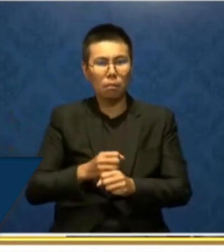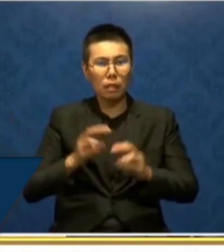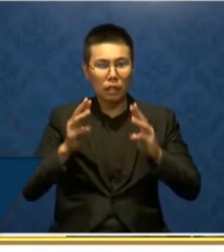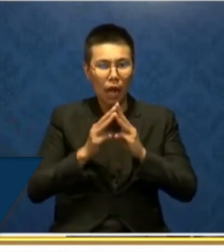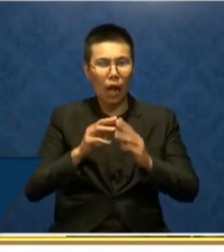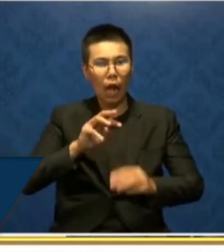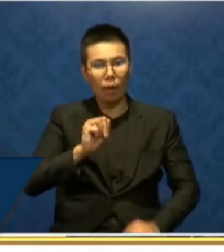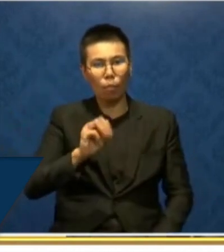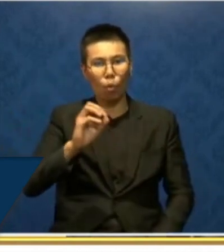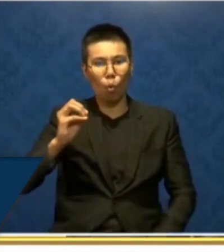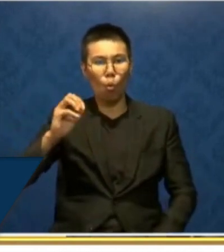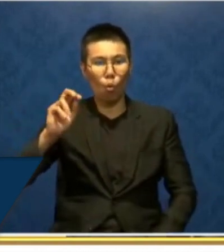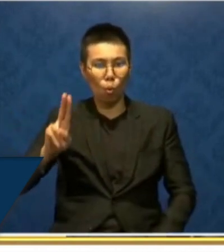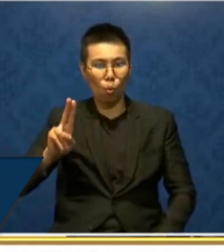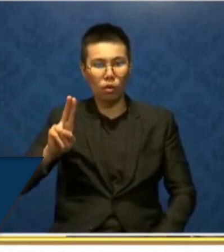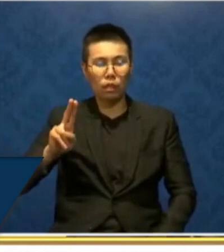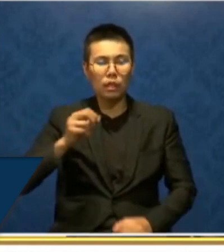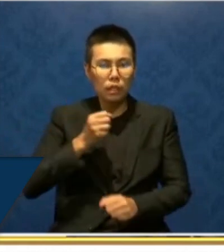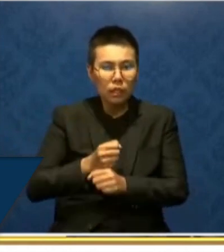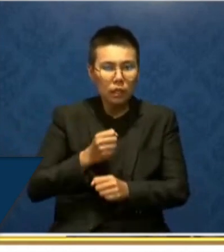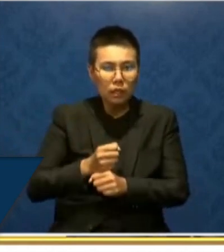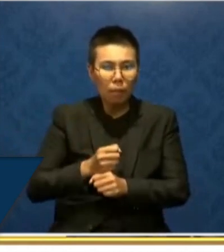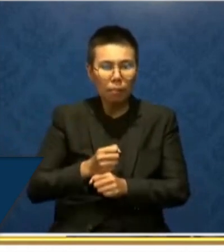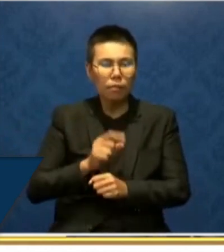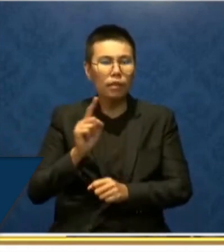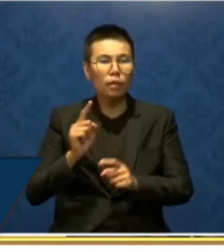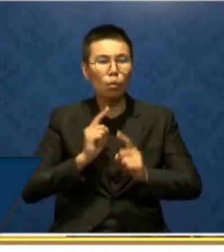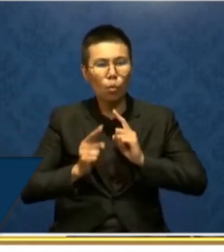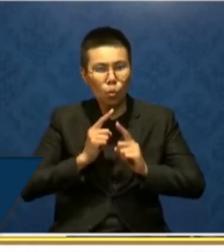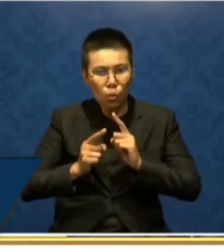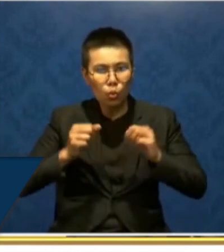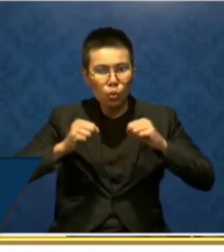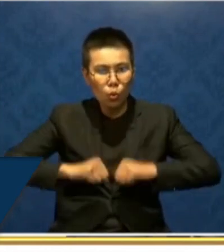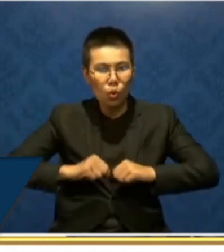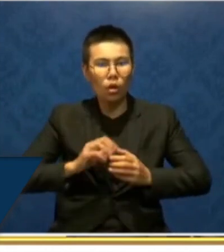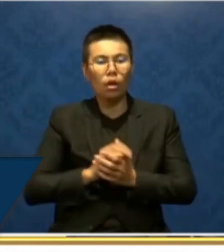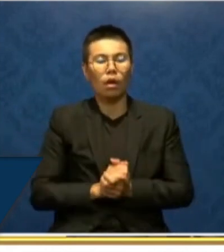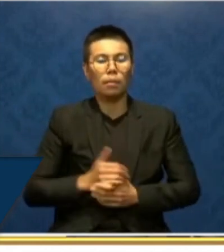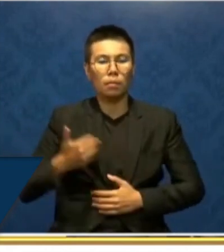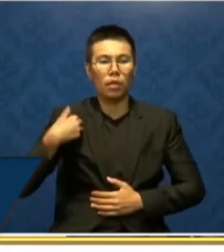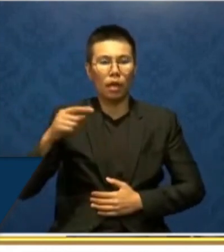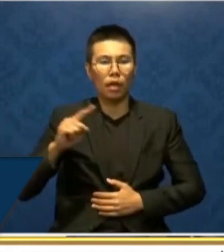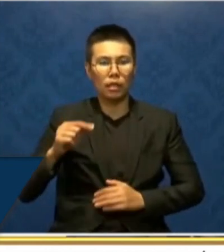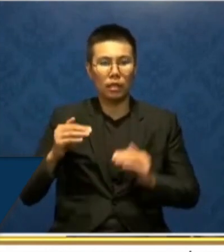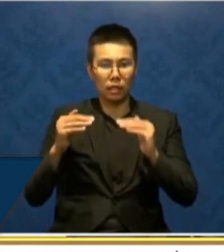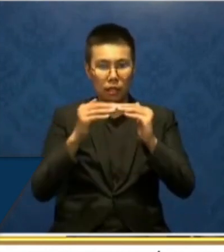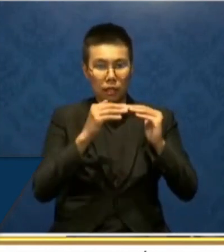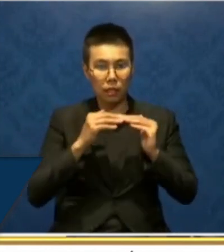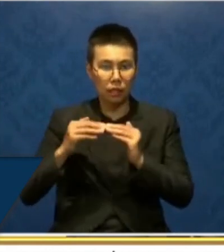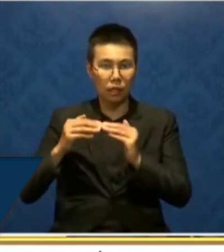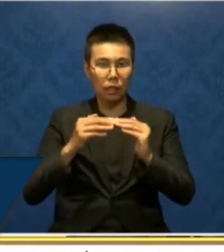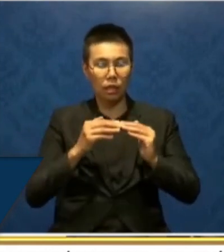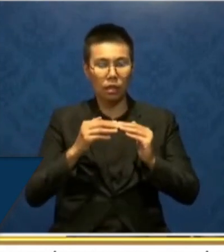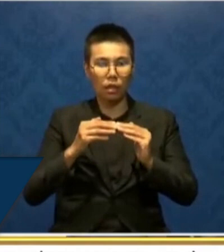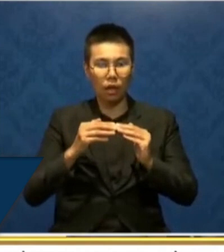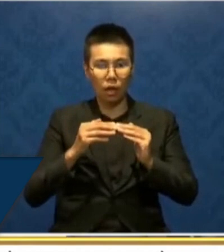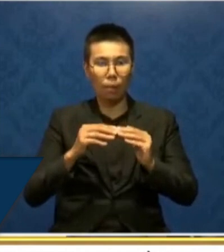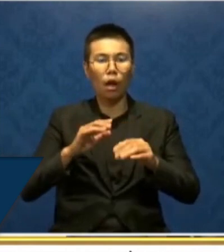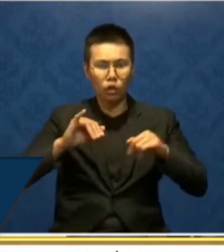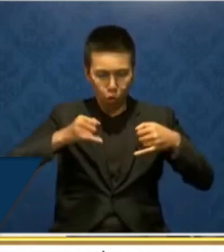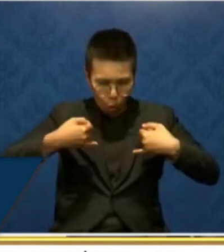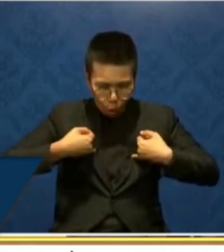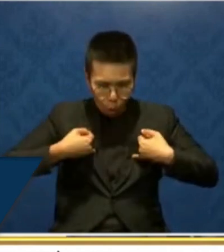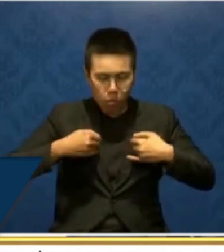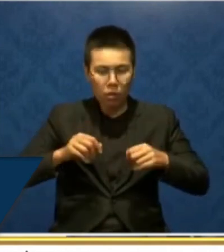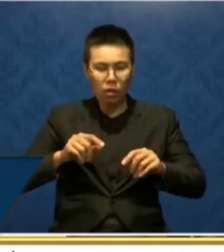รือจะทำการประสานยังไงได้ไหมครับที่จะให้พี่น้องได้มีสิทธินะครับในการครอบครองที่ดิน